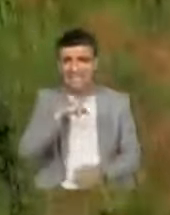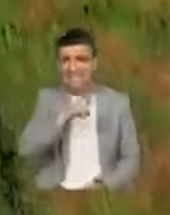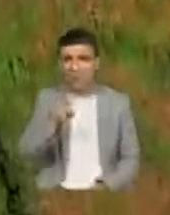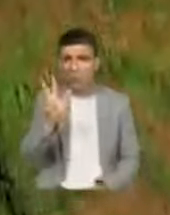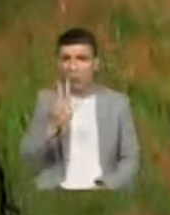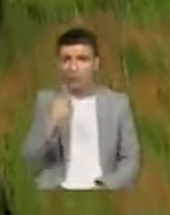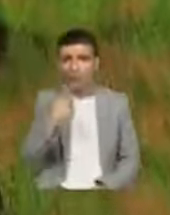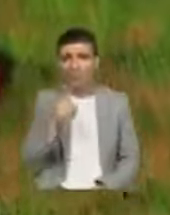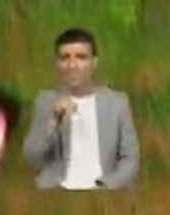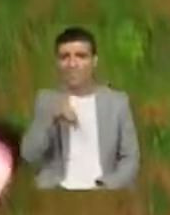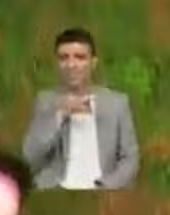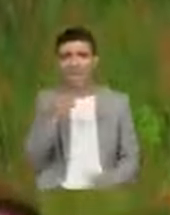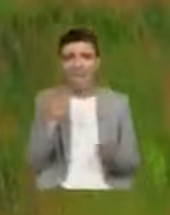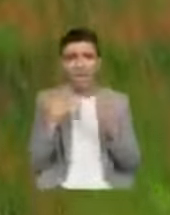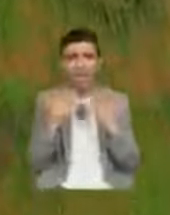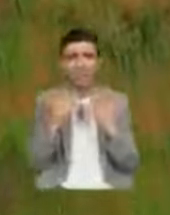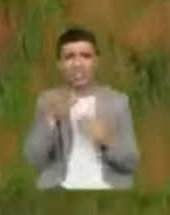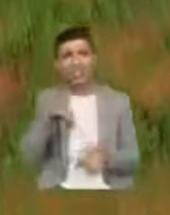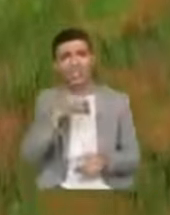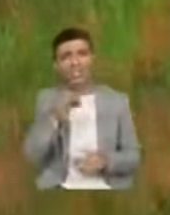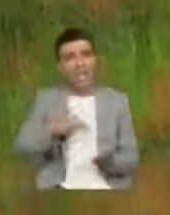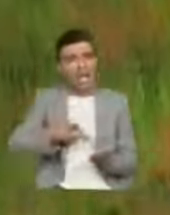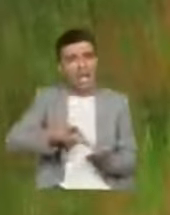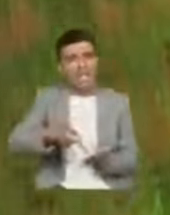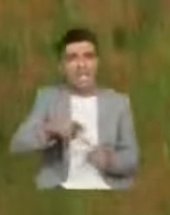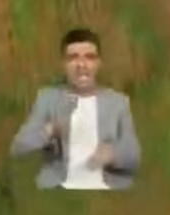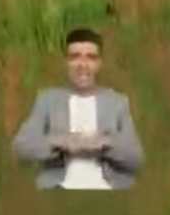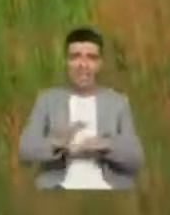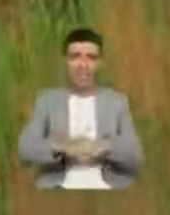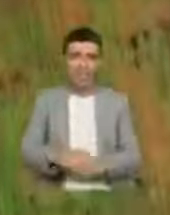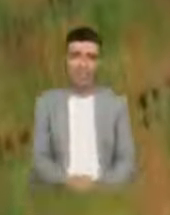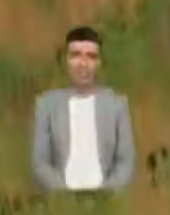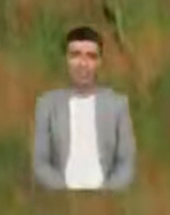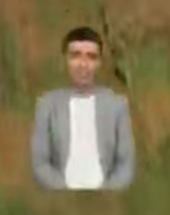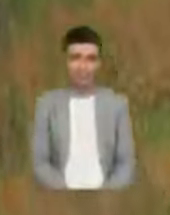bin dekar çay bahçesinde çay hasadı yapıyor.